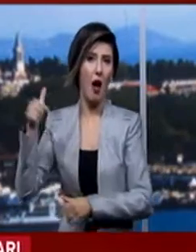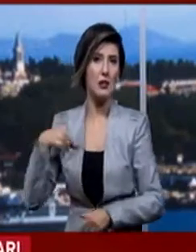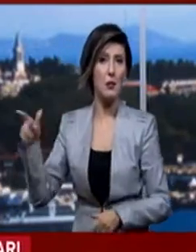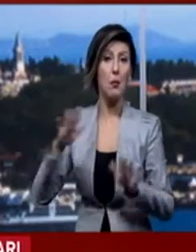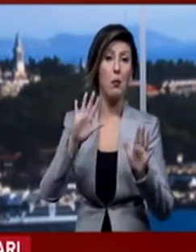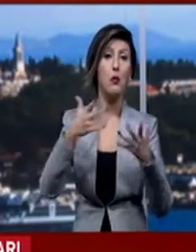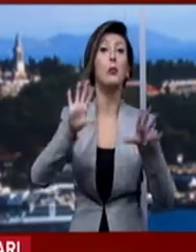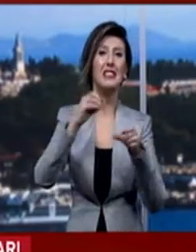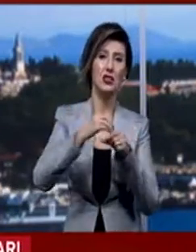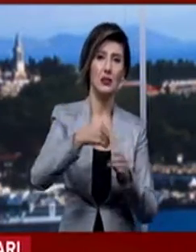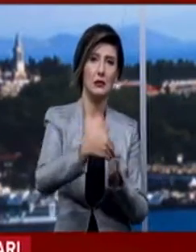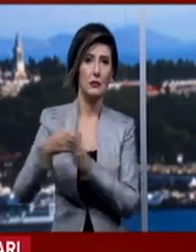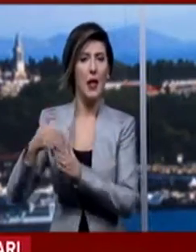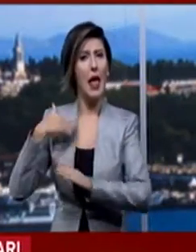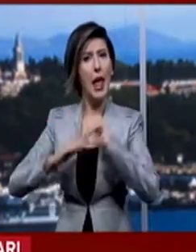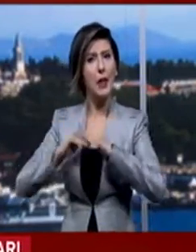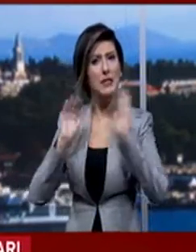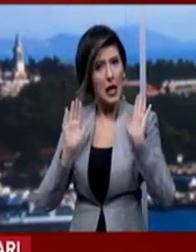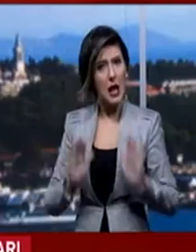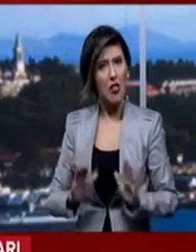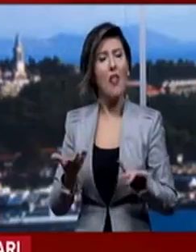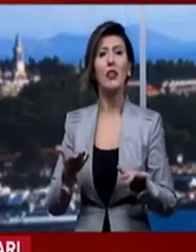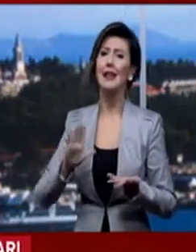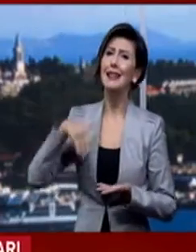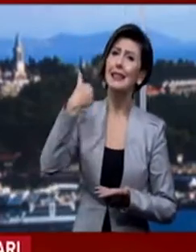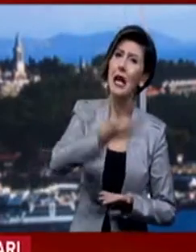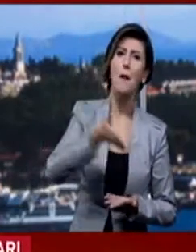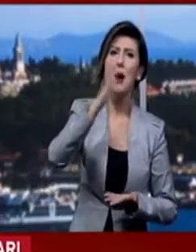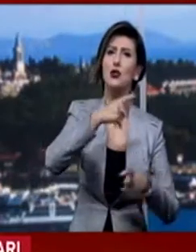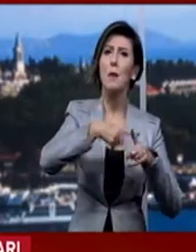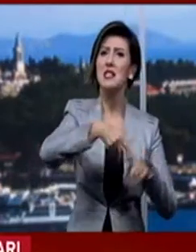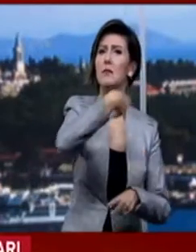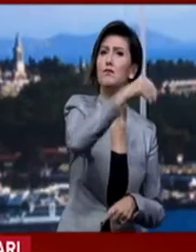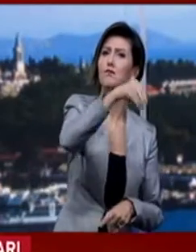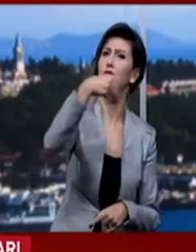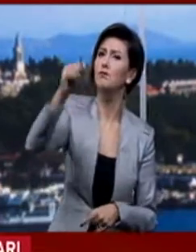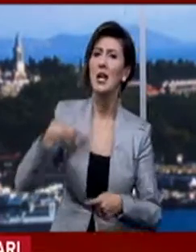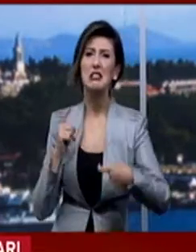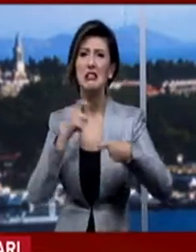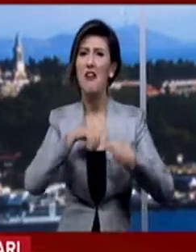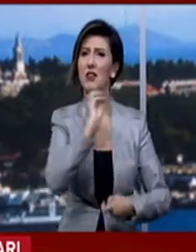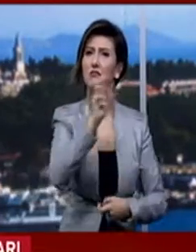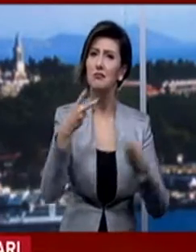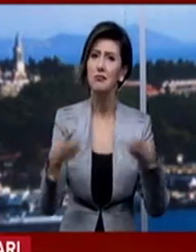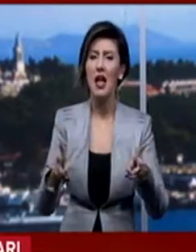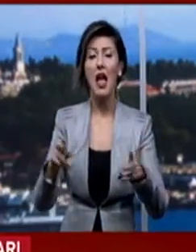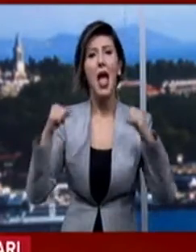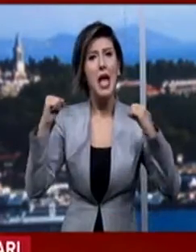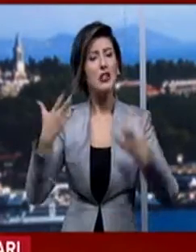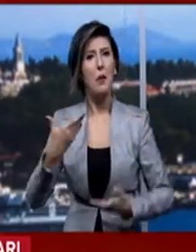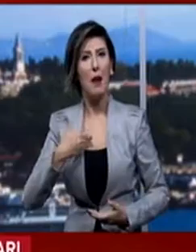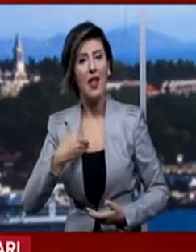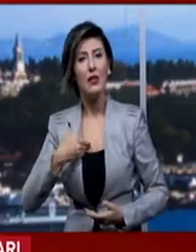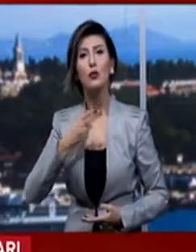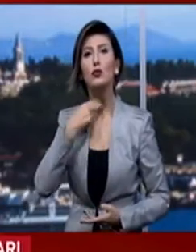çekeriz. Elimizde kalanlar ve diğerleri başka pazarlara sevk edilebilecek olanları sevk ederiz. Enerjide ben